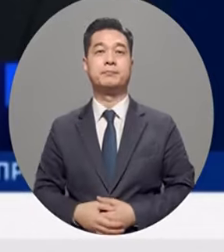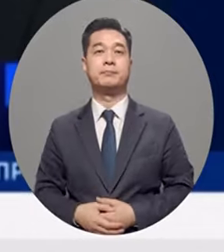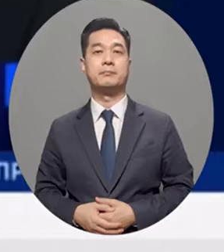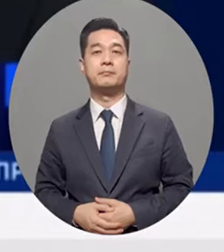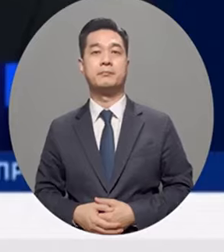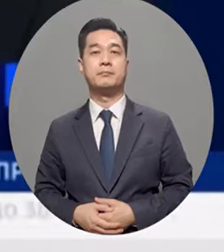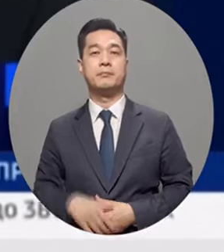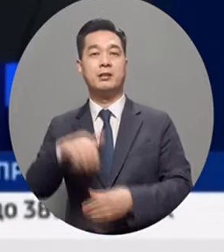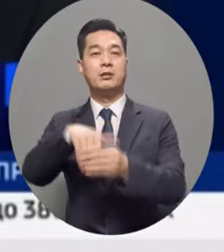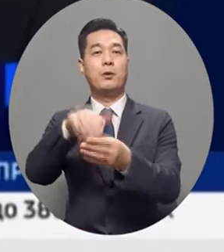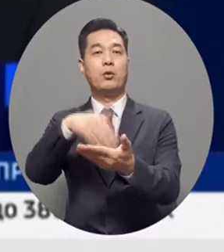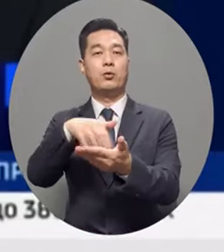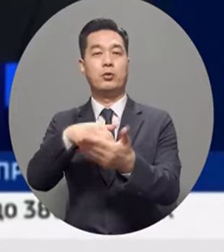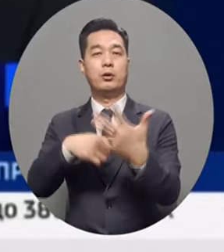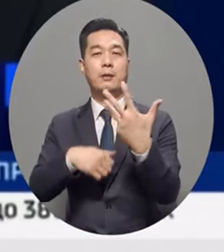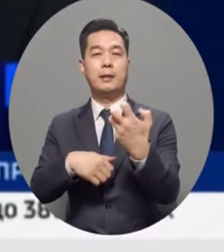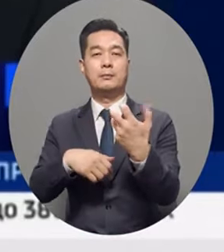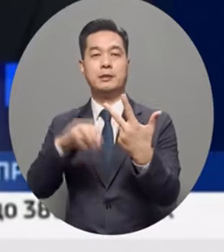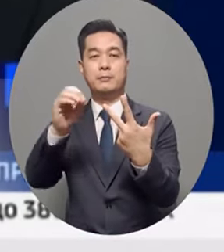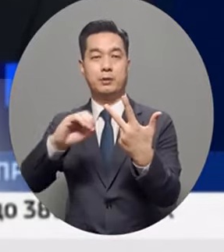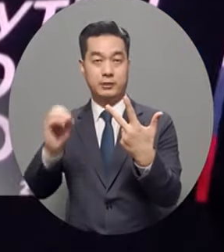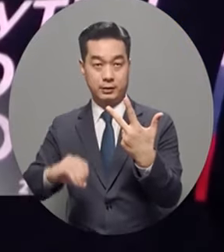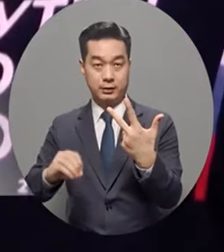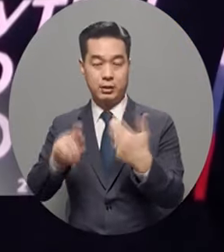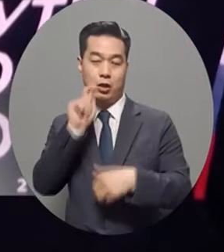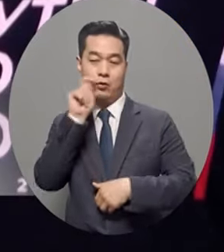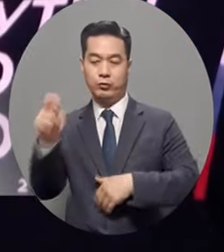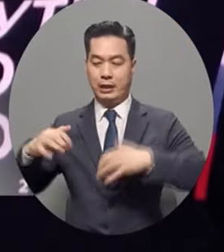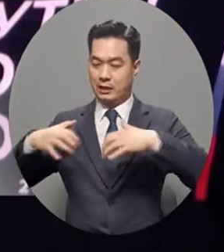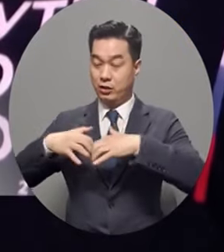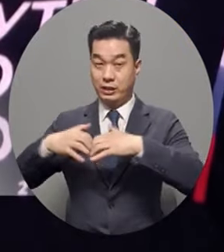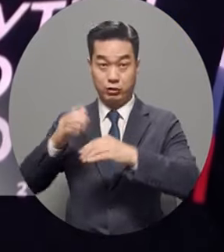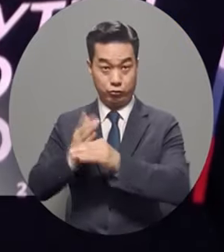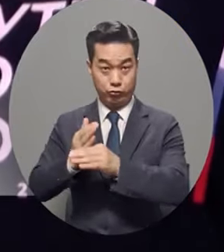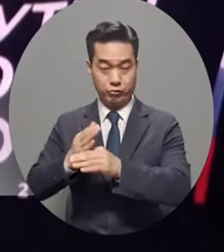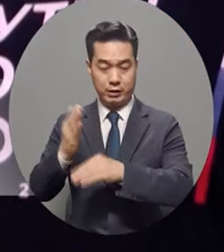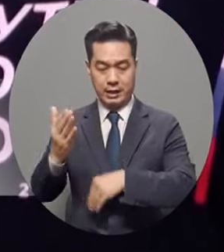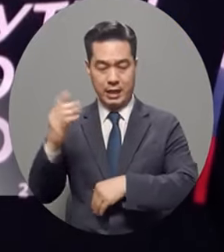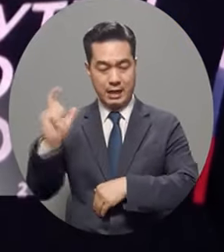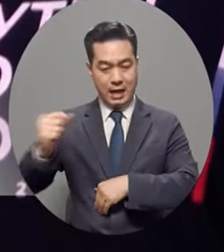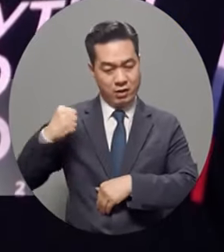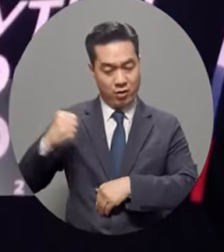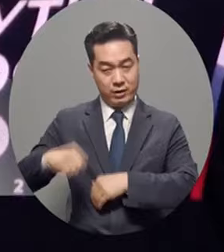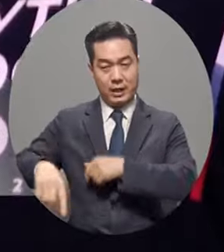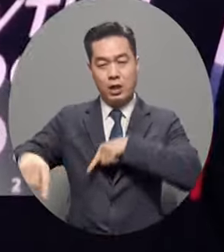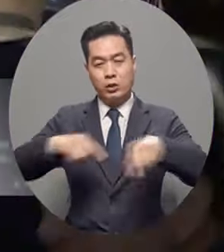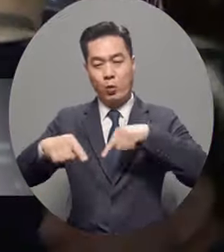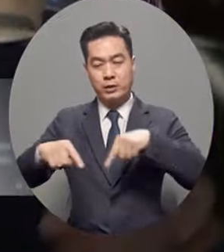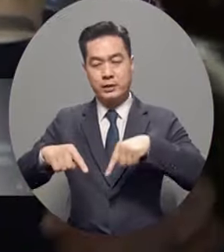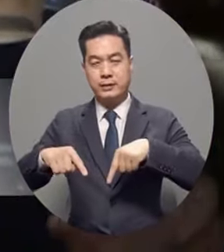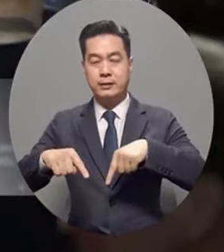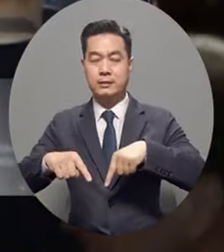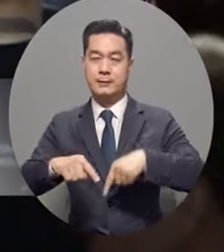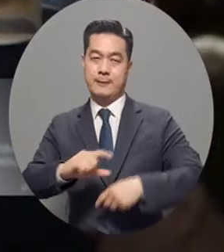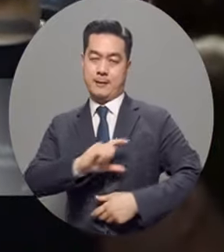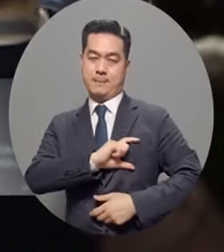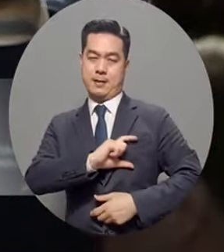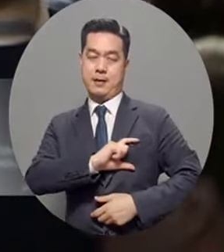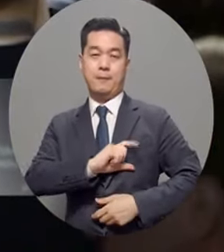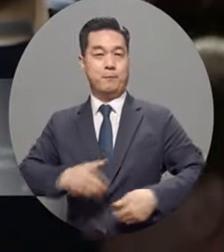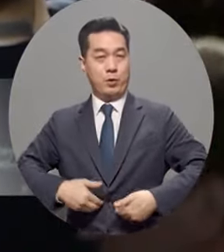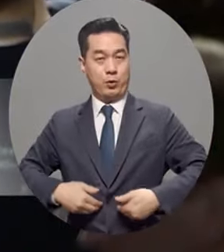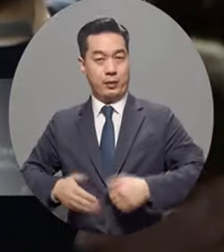득표율은 무려 87%. 우크라이나와 전쟁을 치르면서 강력한 통치 명분이 필요했던 푸틴이 국민들의 압도적인